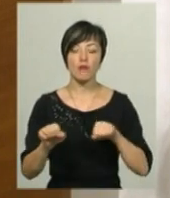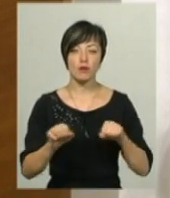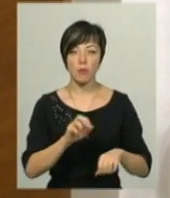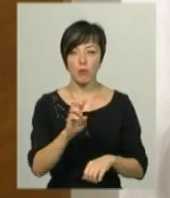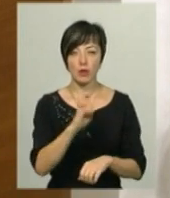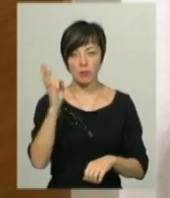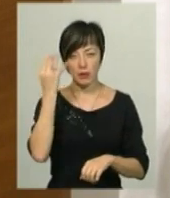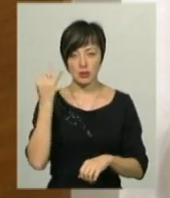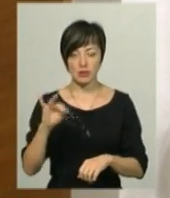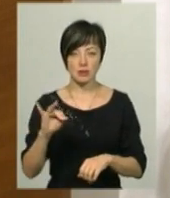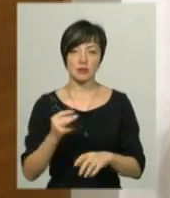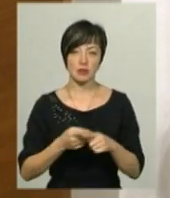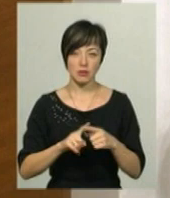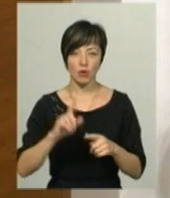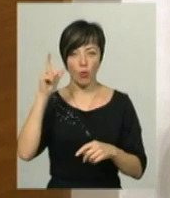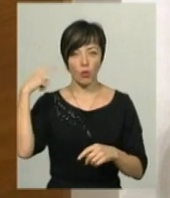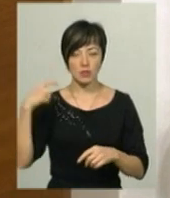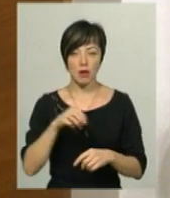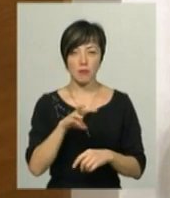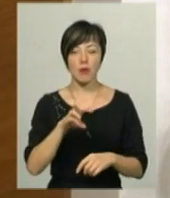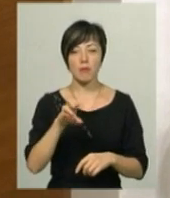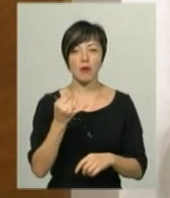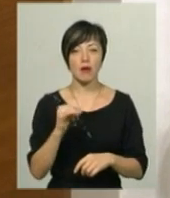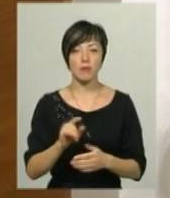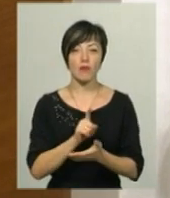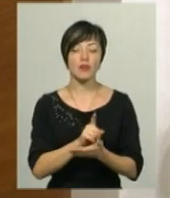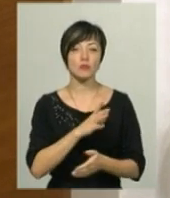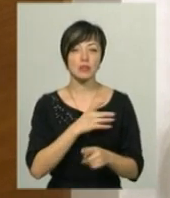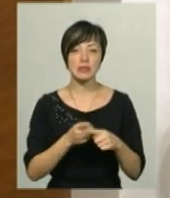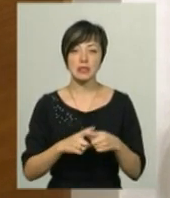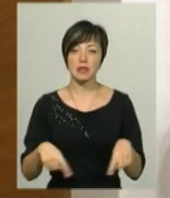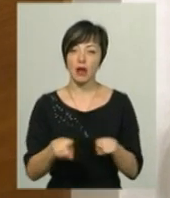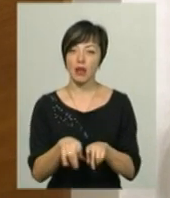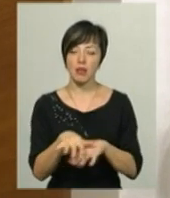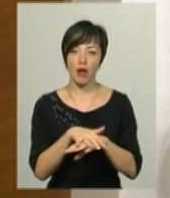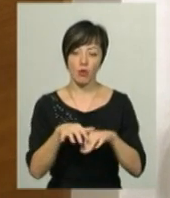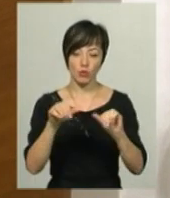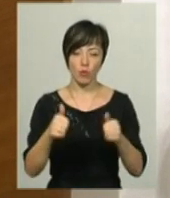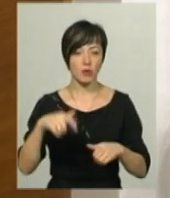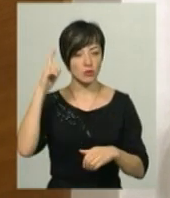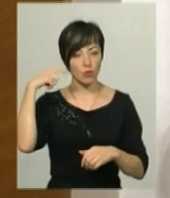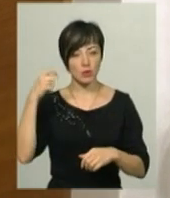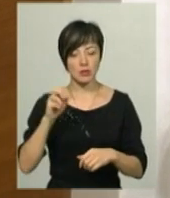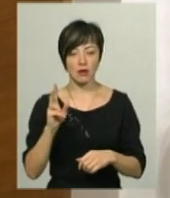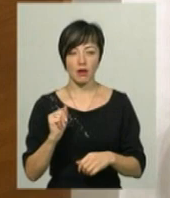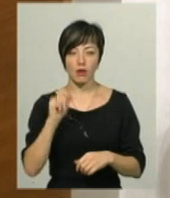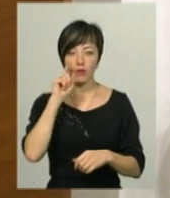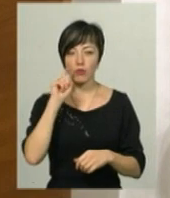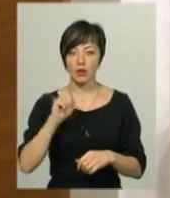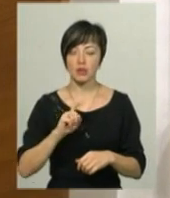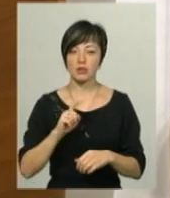названа Хмельниччина, значить козак Мамай повинен бути. І це такий народний образ козака, який в